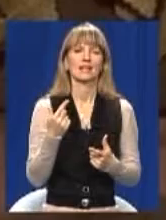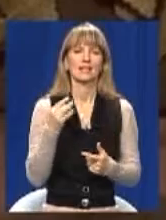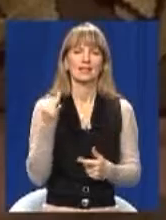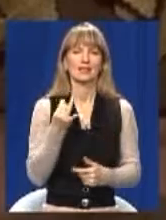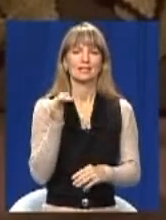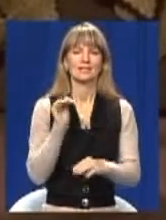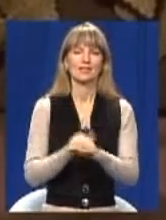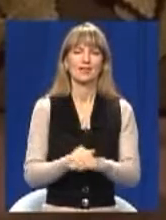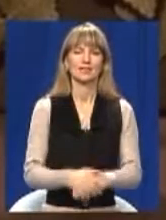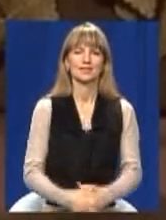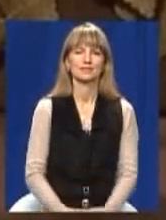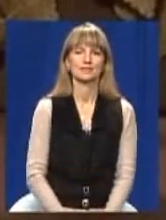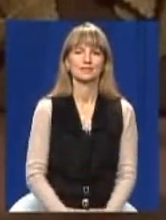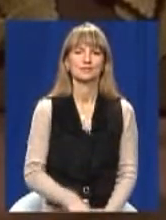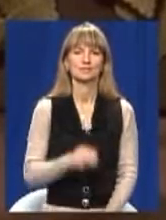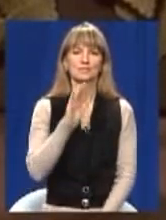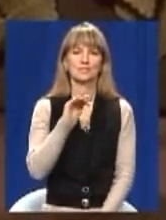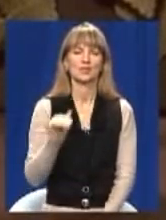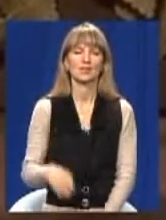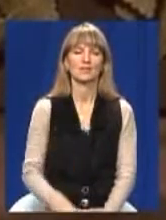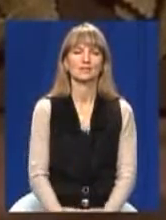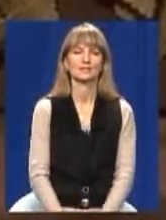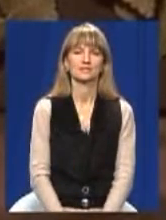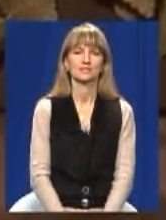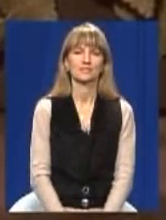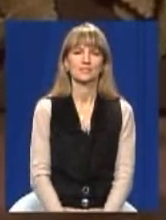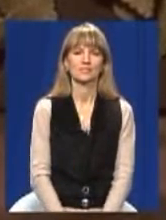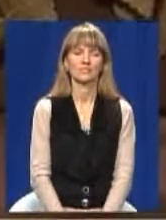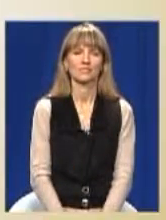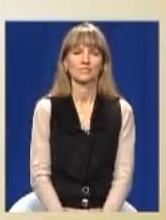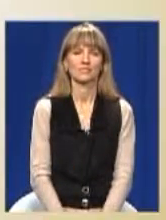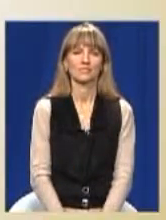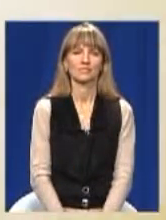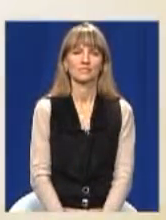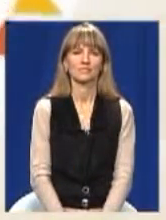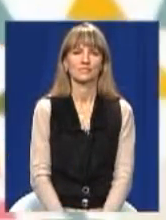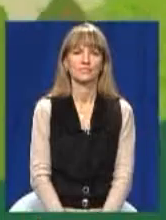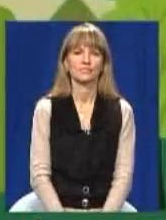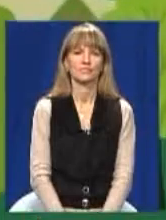цікавий факт. Ну, пока, бувайте!